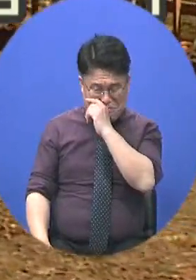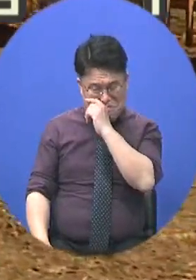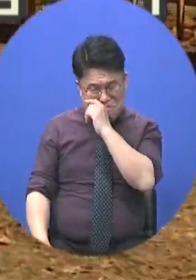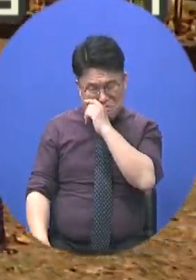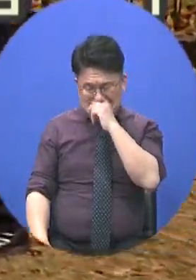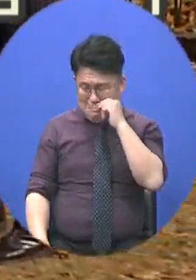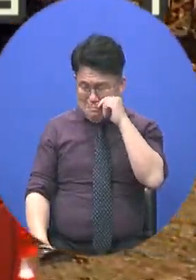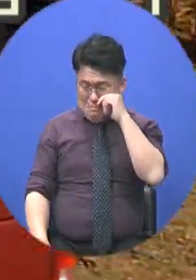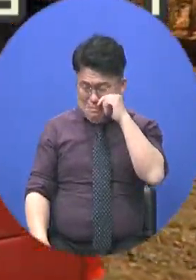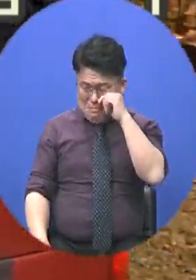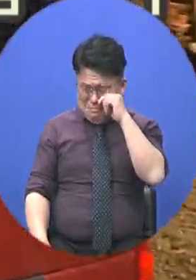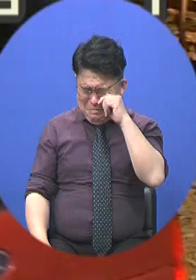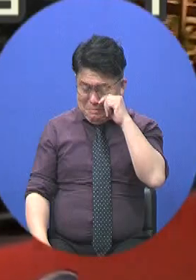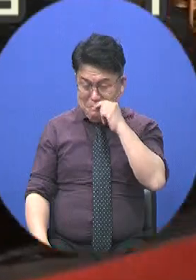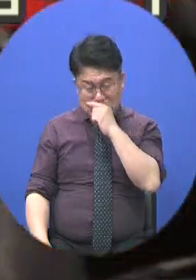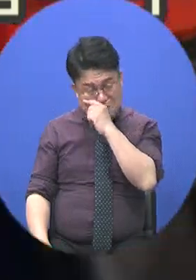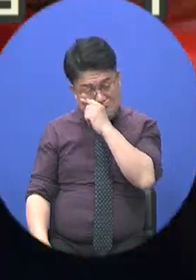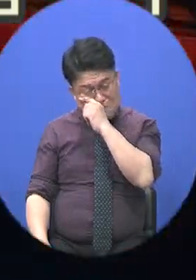바라보며